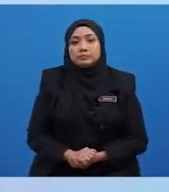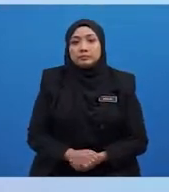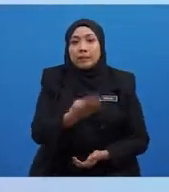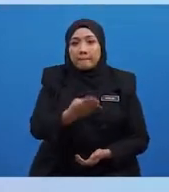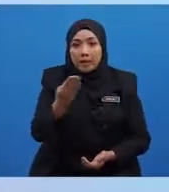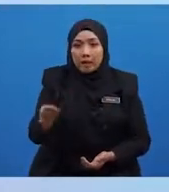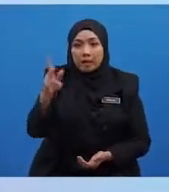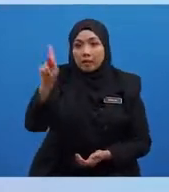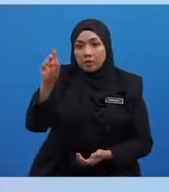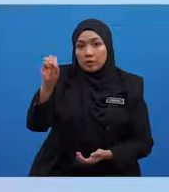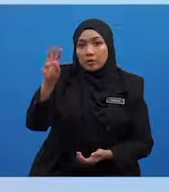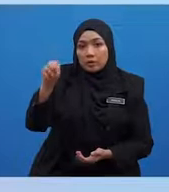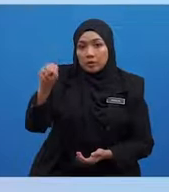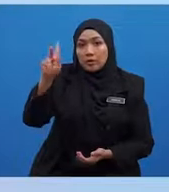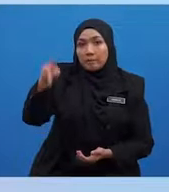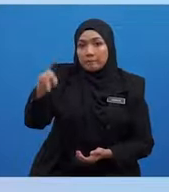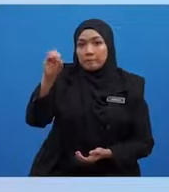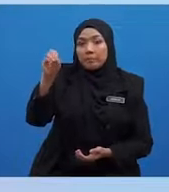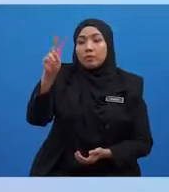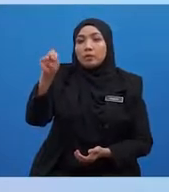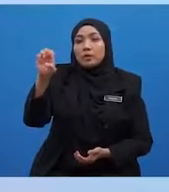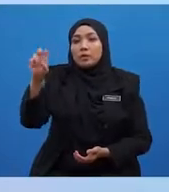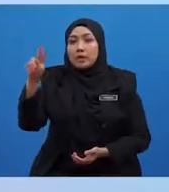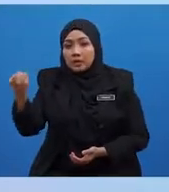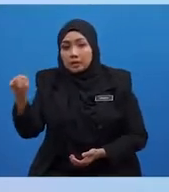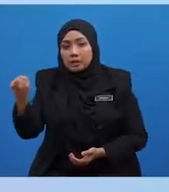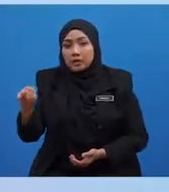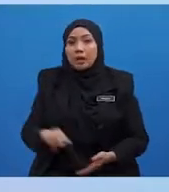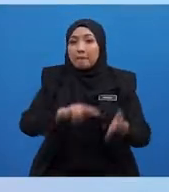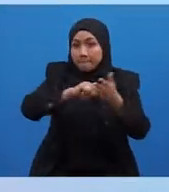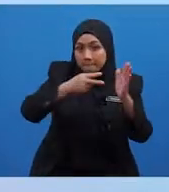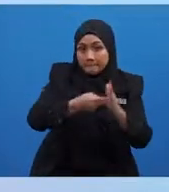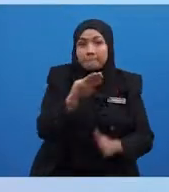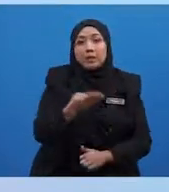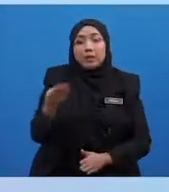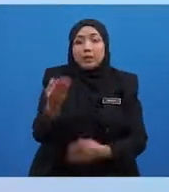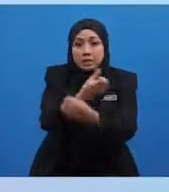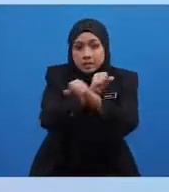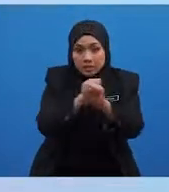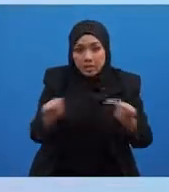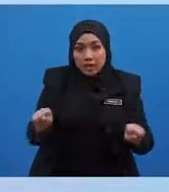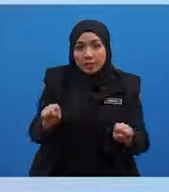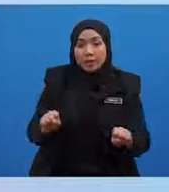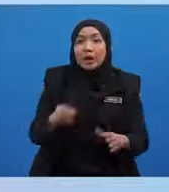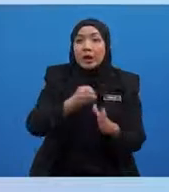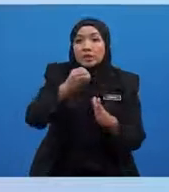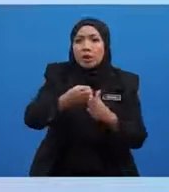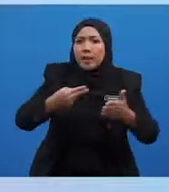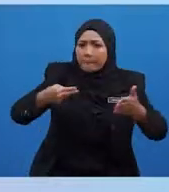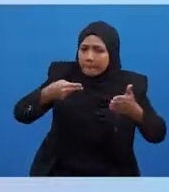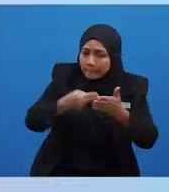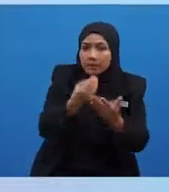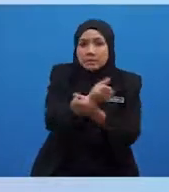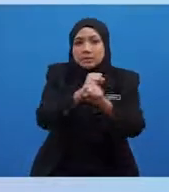Bahan komponen. Bahan komponen merupakan barangan siap atau hampir siap dan memerlukan pemasangan